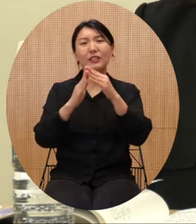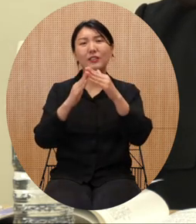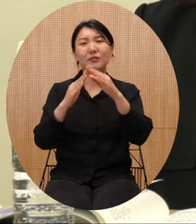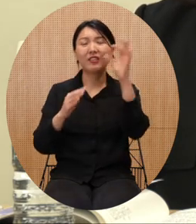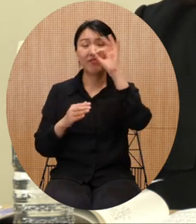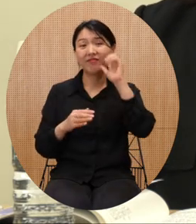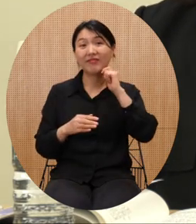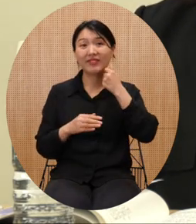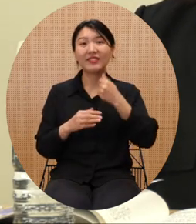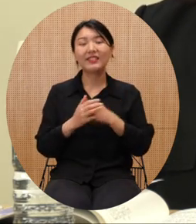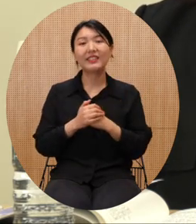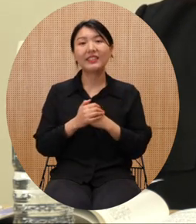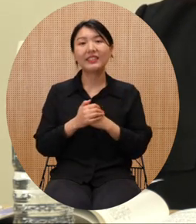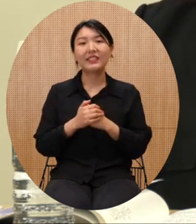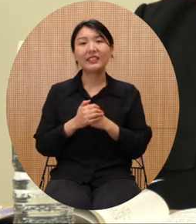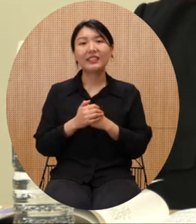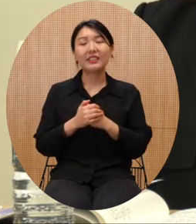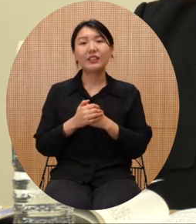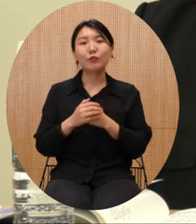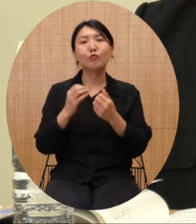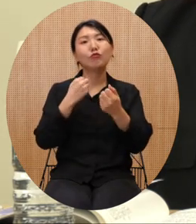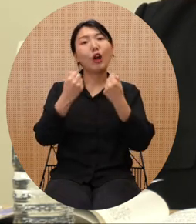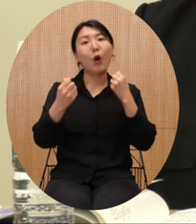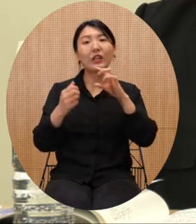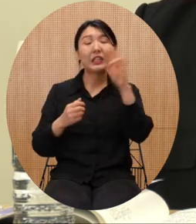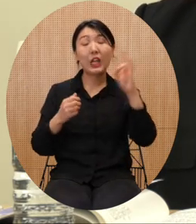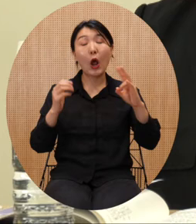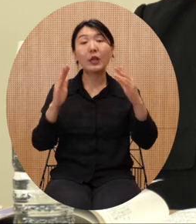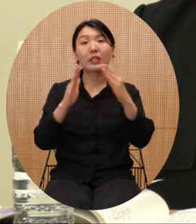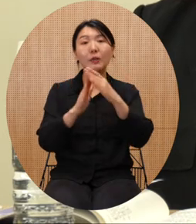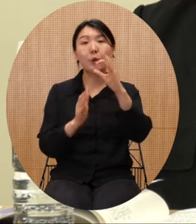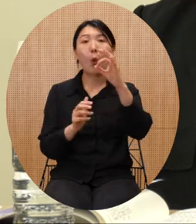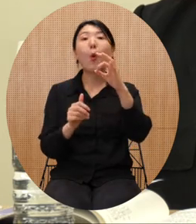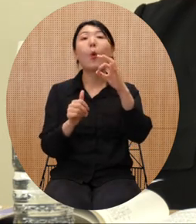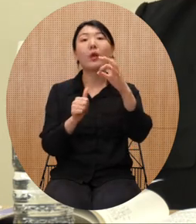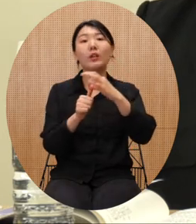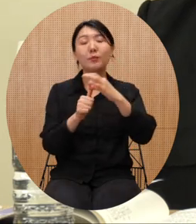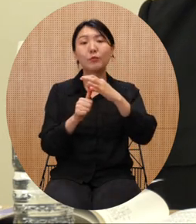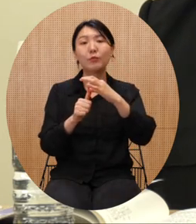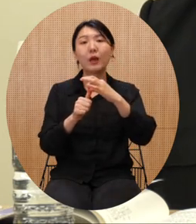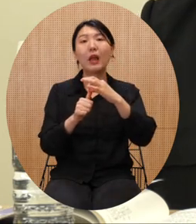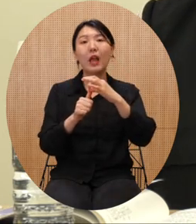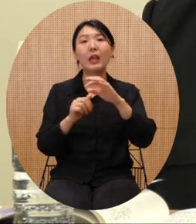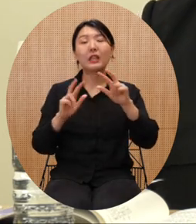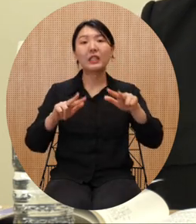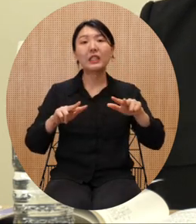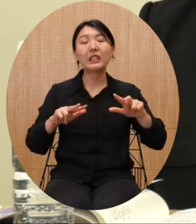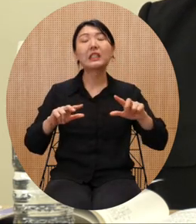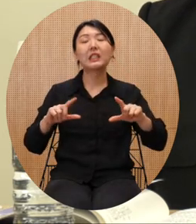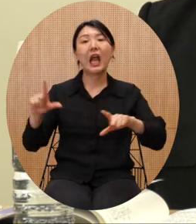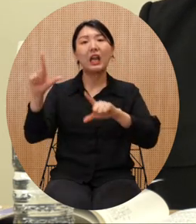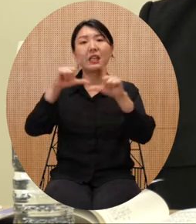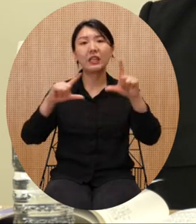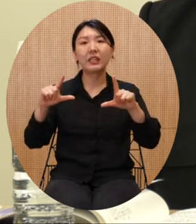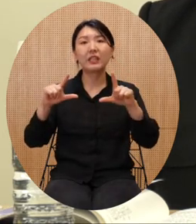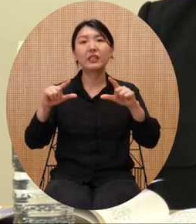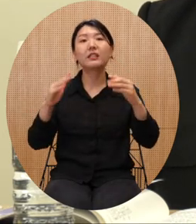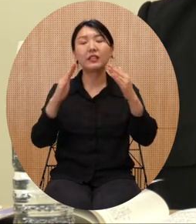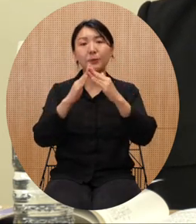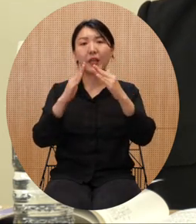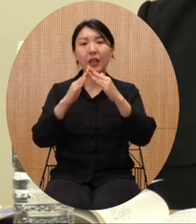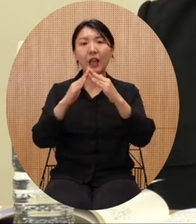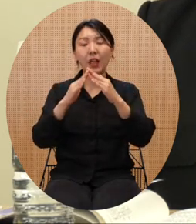그래갖고 그럼에도 불구하고 시흥형 주거비를 받음으로써 현재 살고 있는 집에서